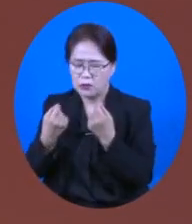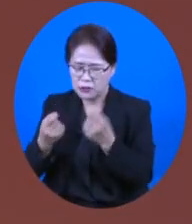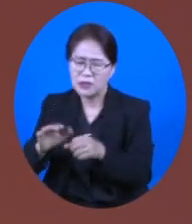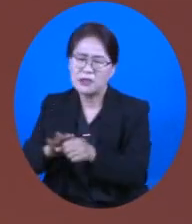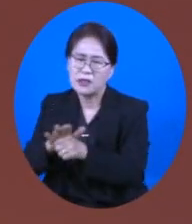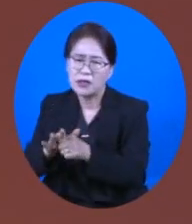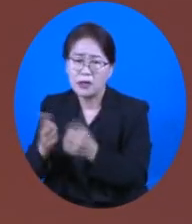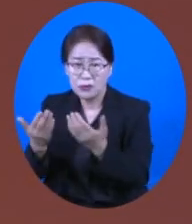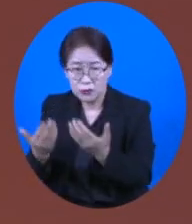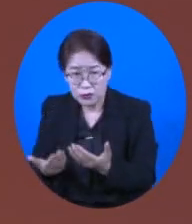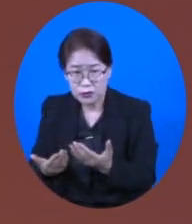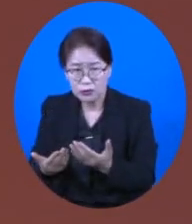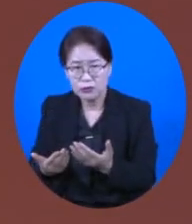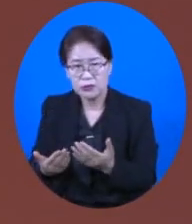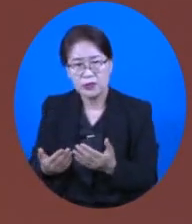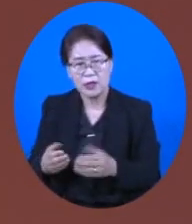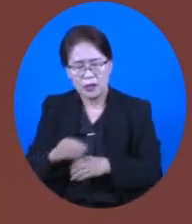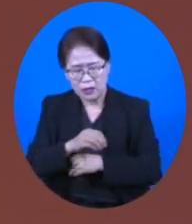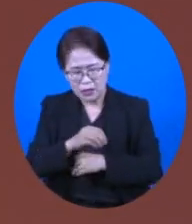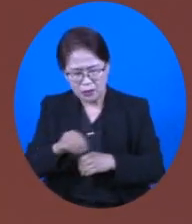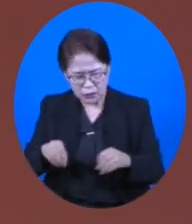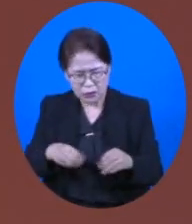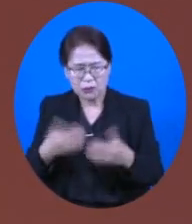사랑하신다. 내가 비록